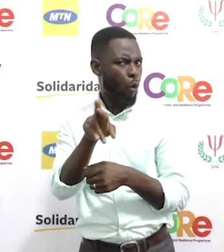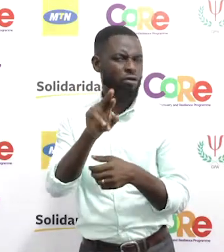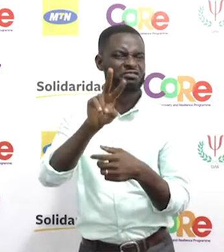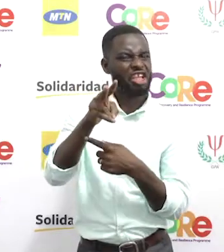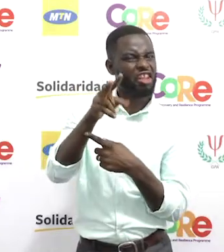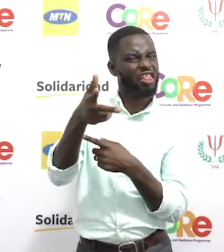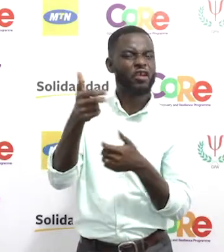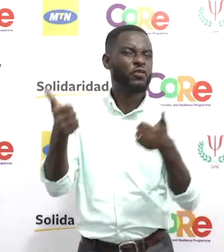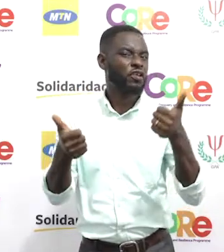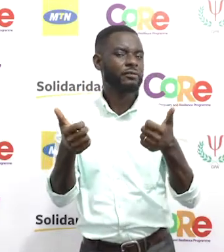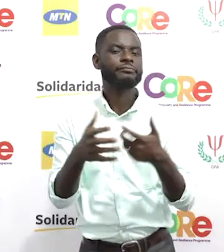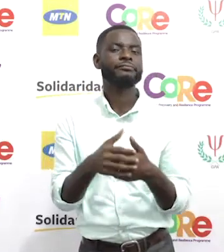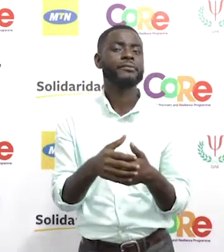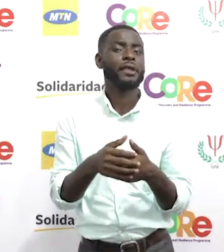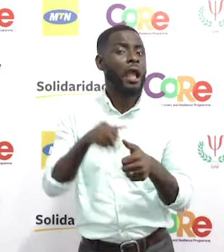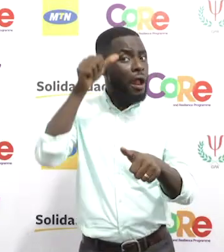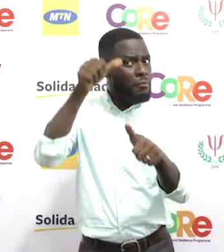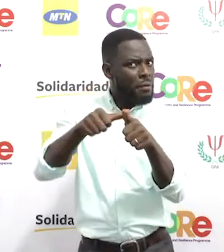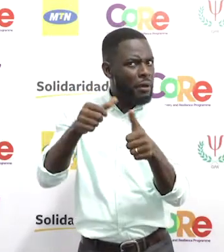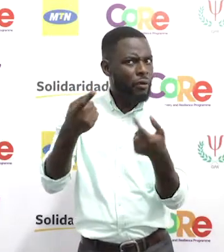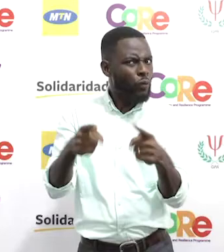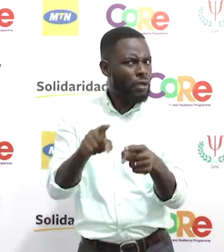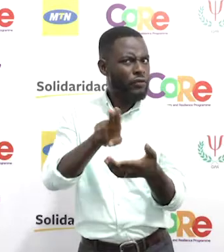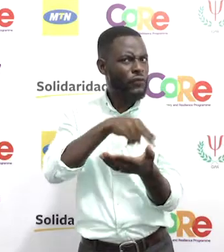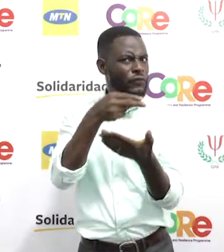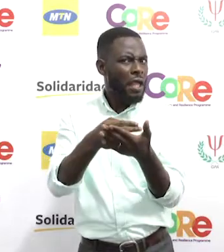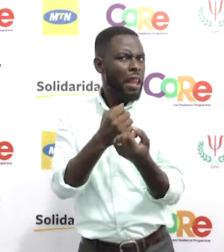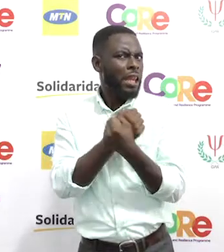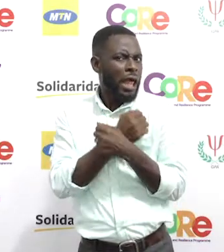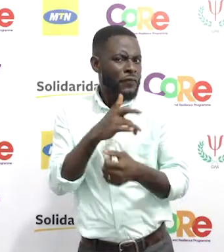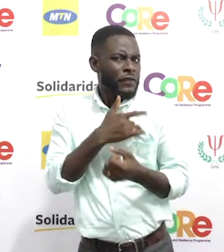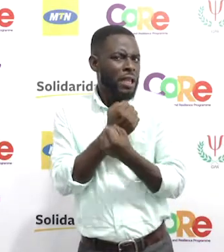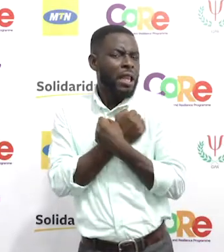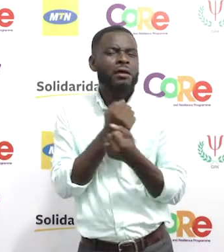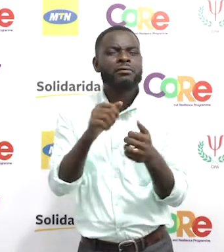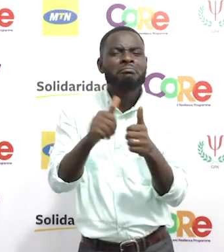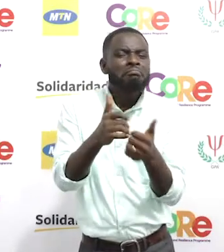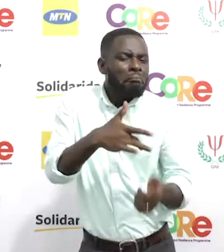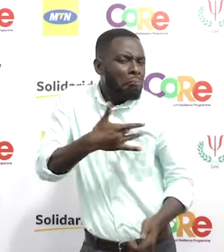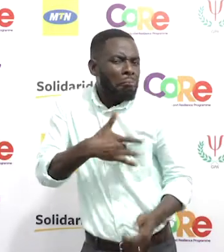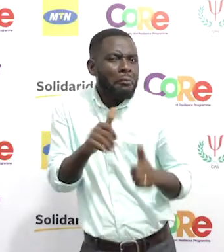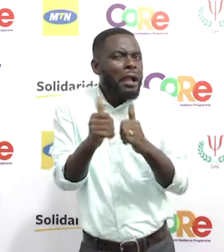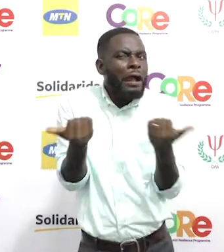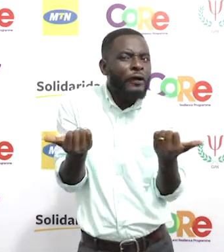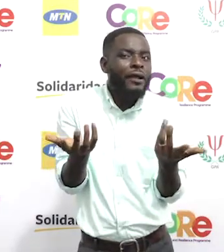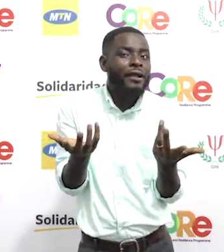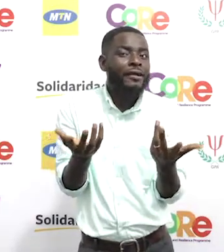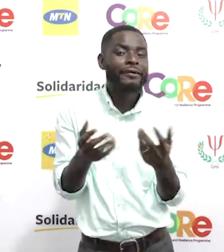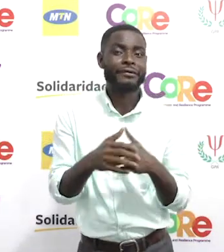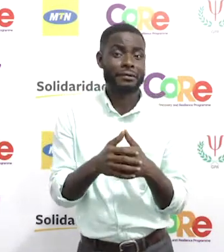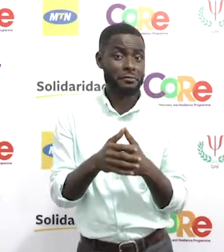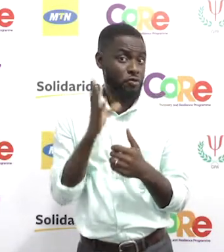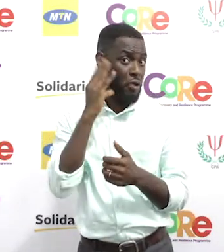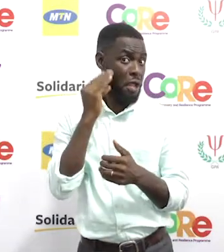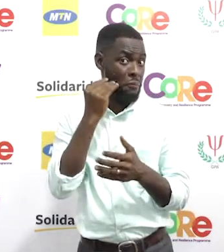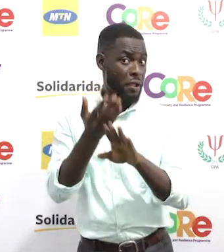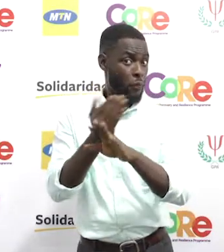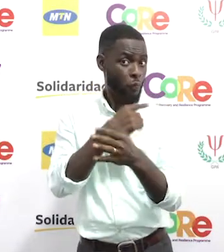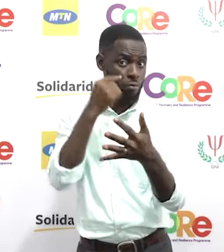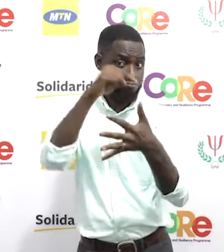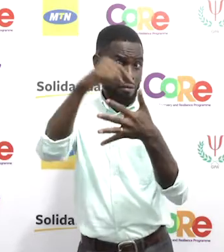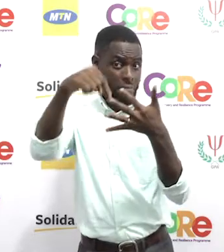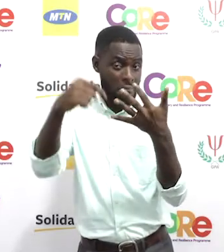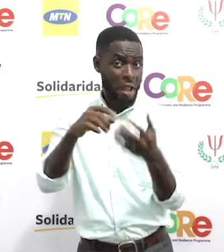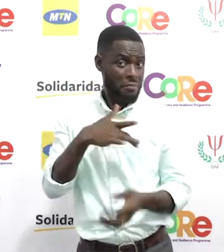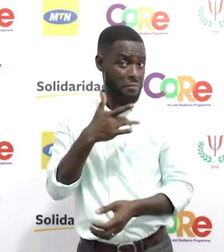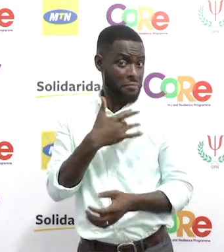Susu mo he, boni ebale iha. Te onuwe hatin. Ani ye kwe, nibi ni chitane, oneko he